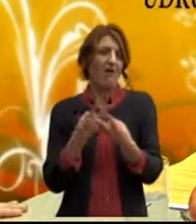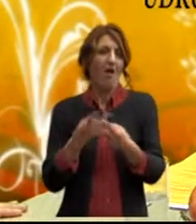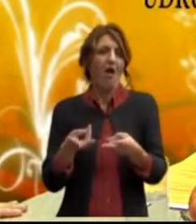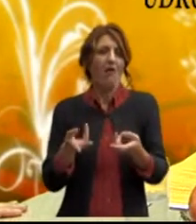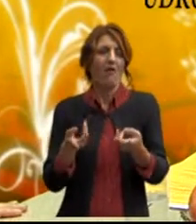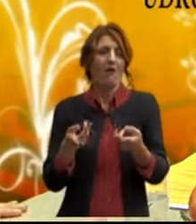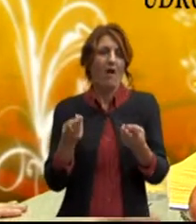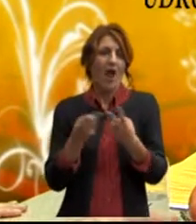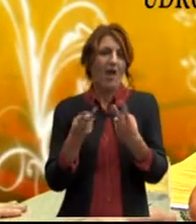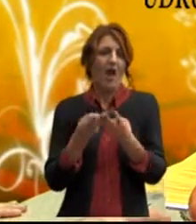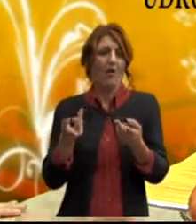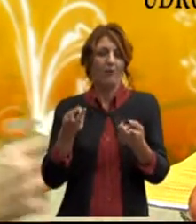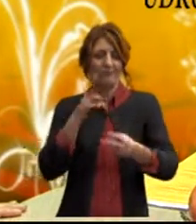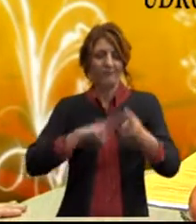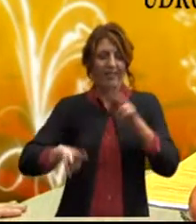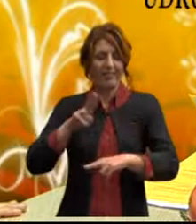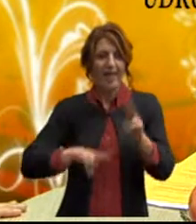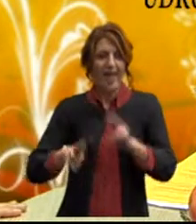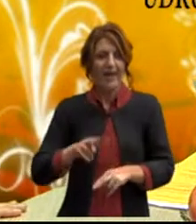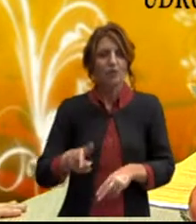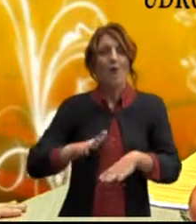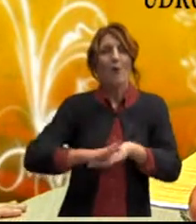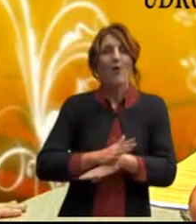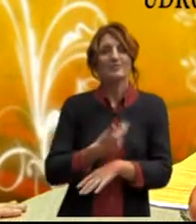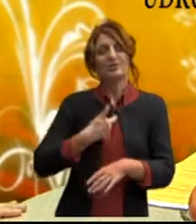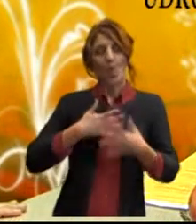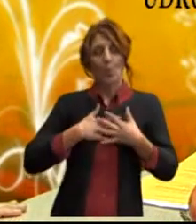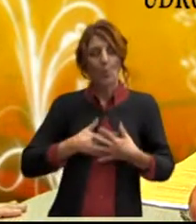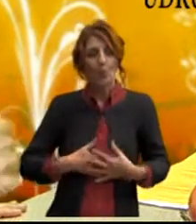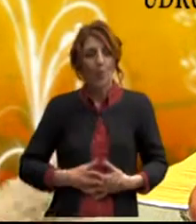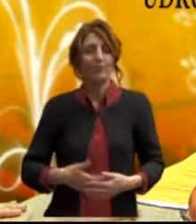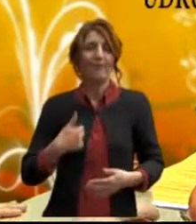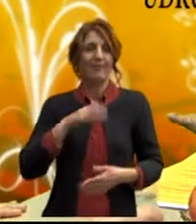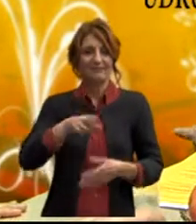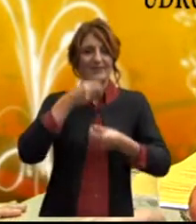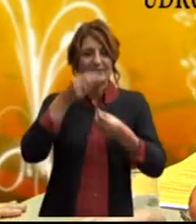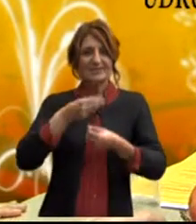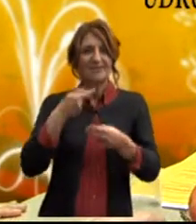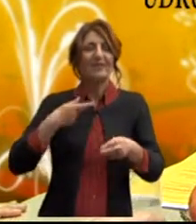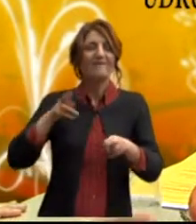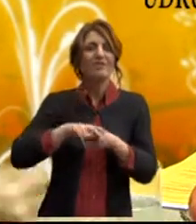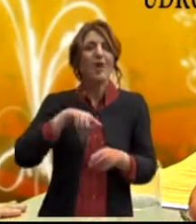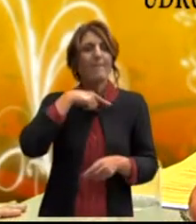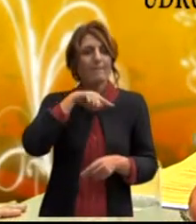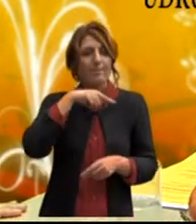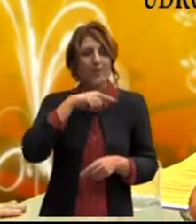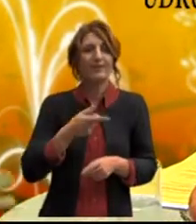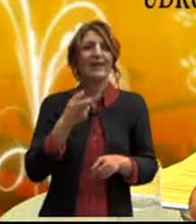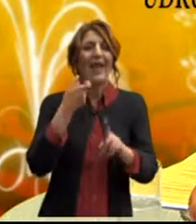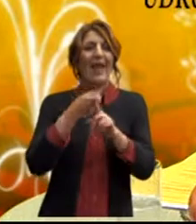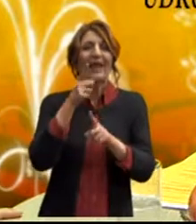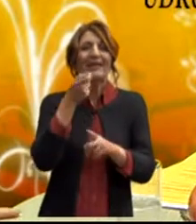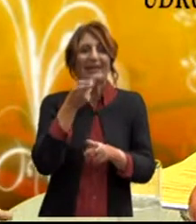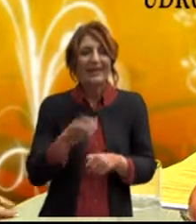bi, evo, za to veselje, za taj osjećaj ugode, savjetovala našim gledateljima da jedu više puret, neki kritkija, sunco,